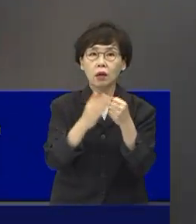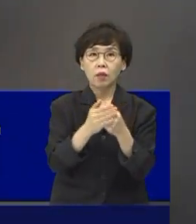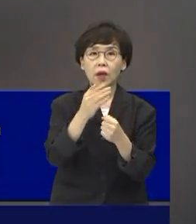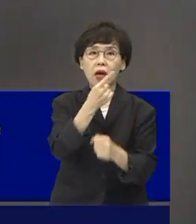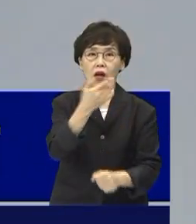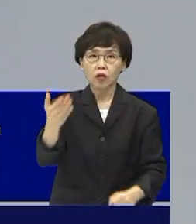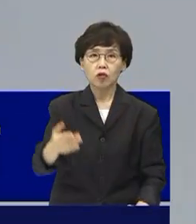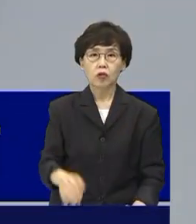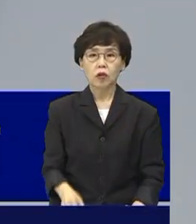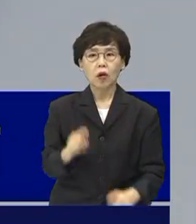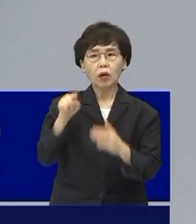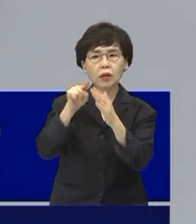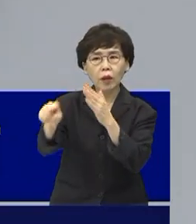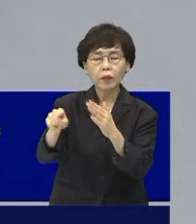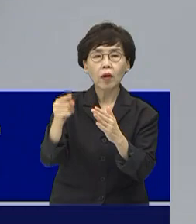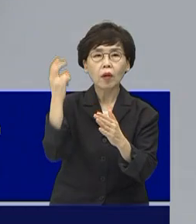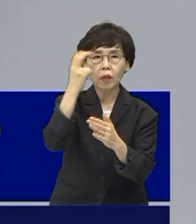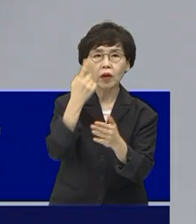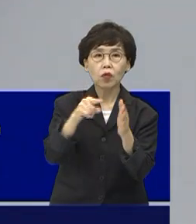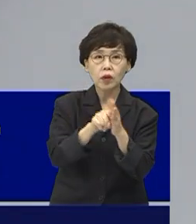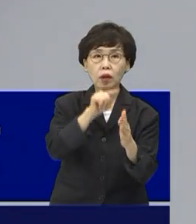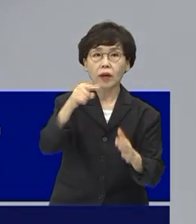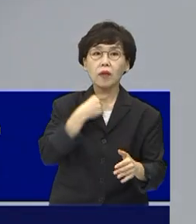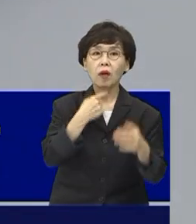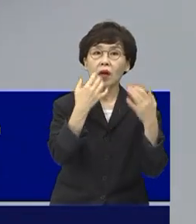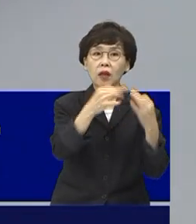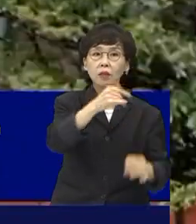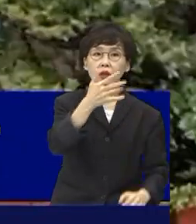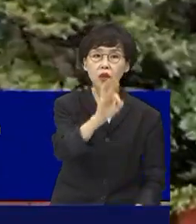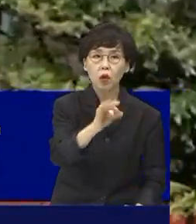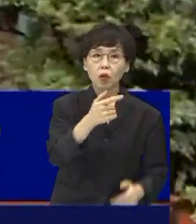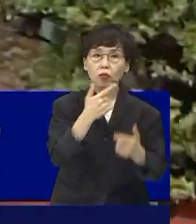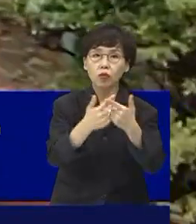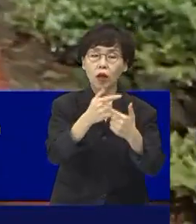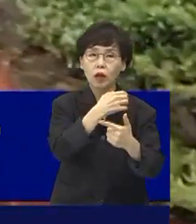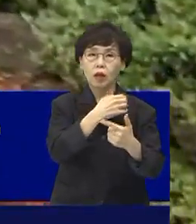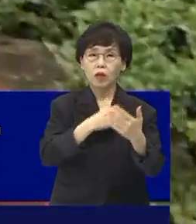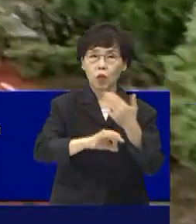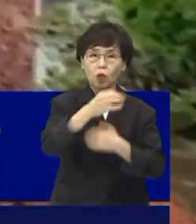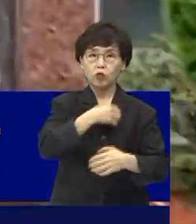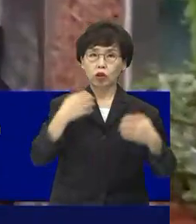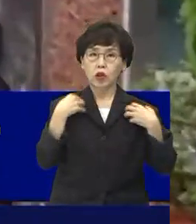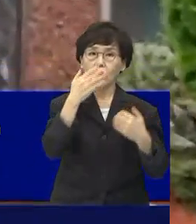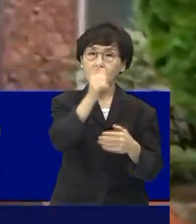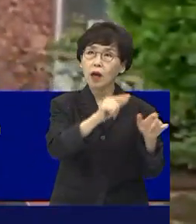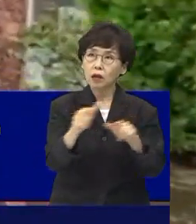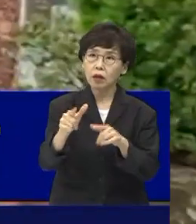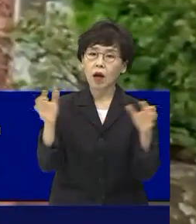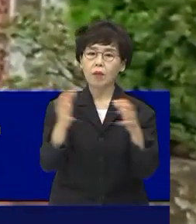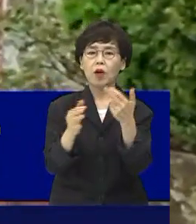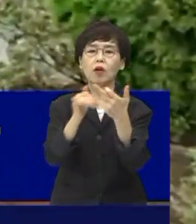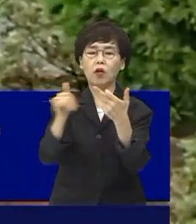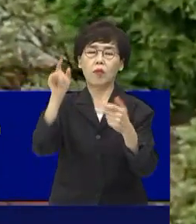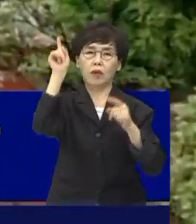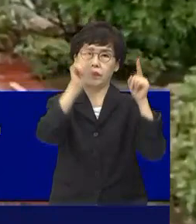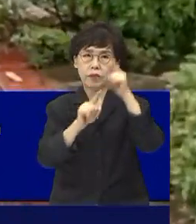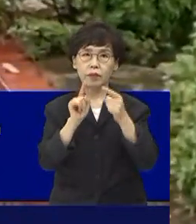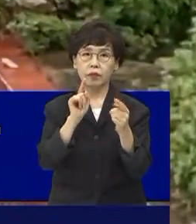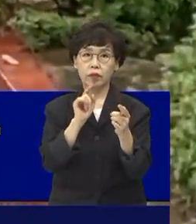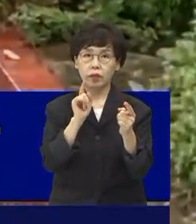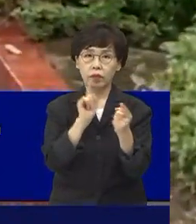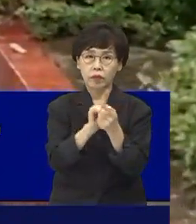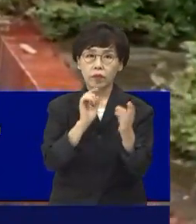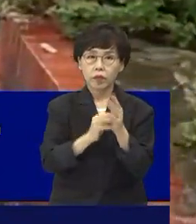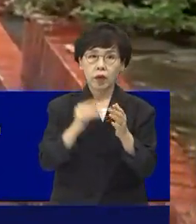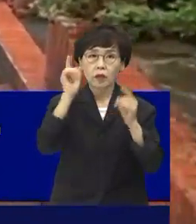소방대원과 현장을 점검하러 갔던 김진홍 부산 동구청장 등 17명이 다친 것으로 확인됐습니다. 부상자